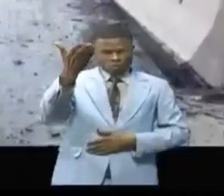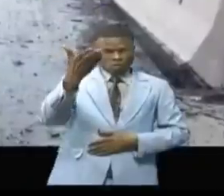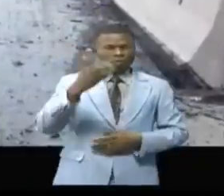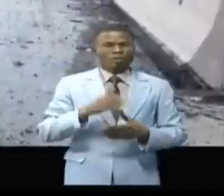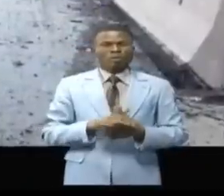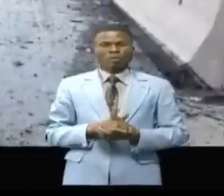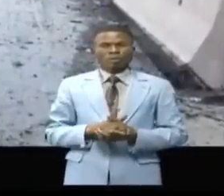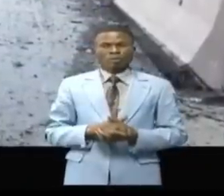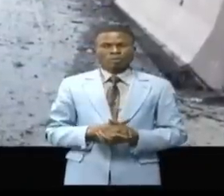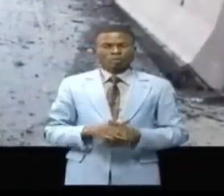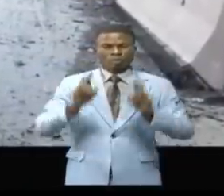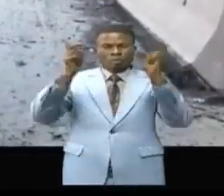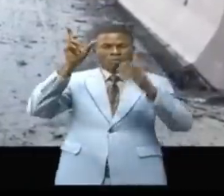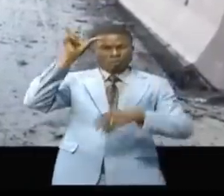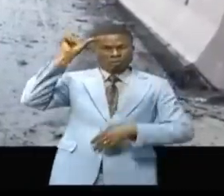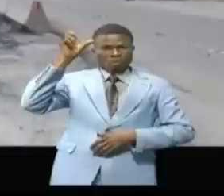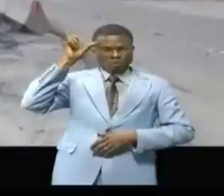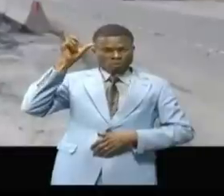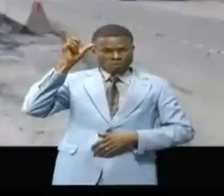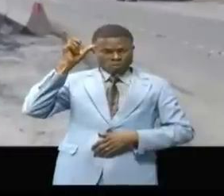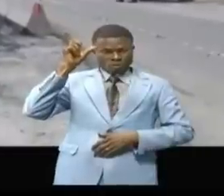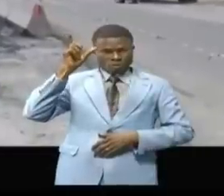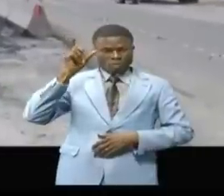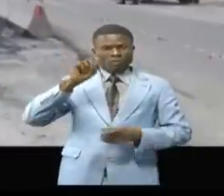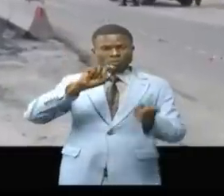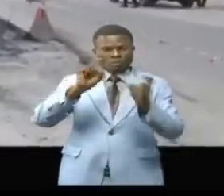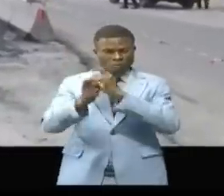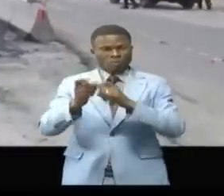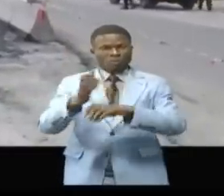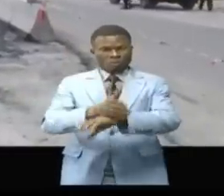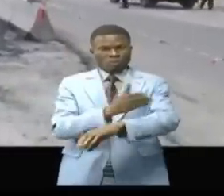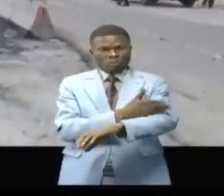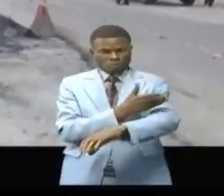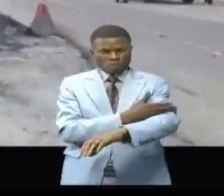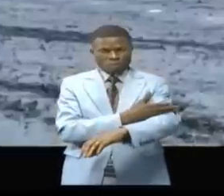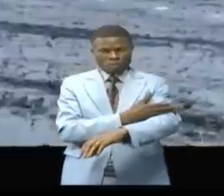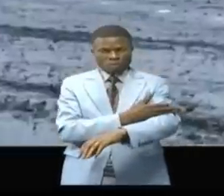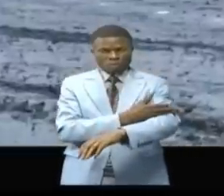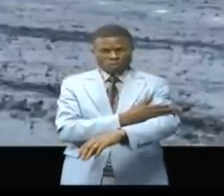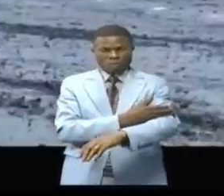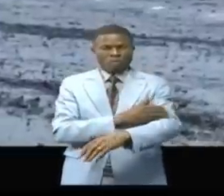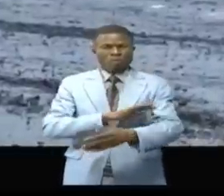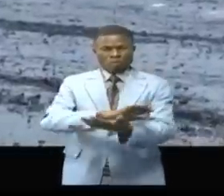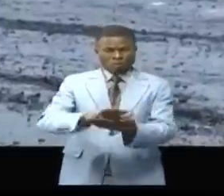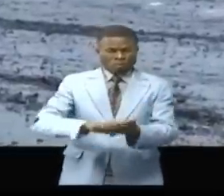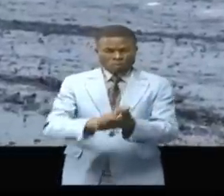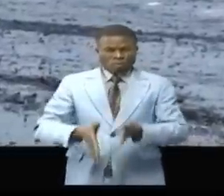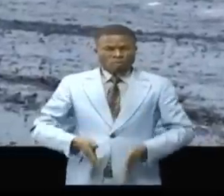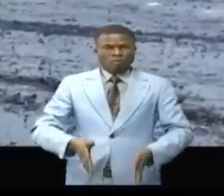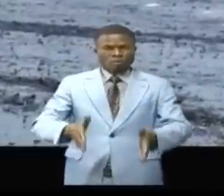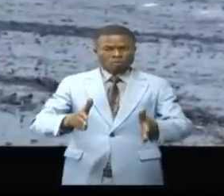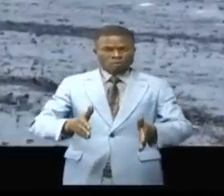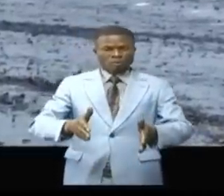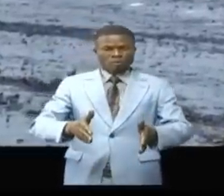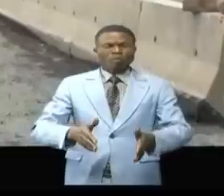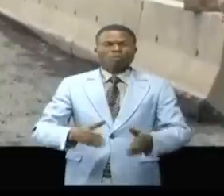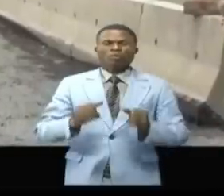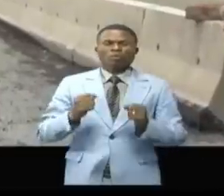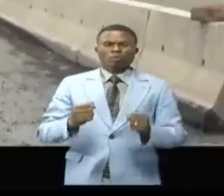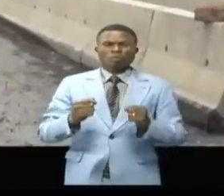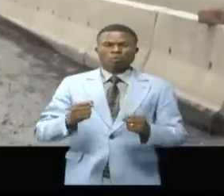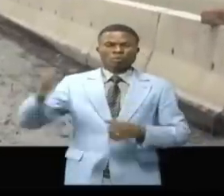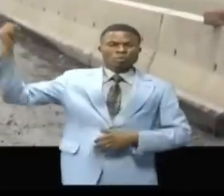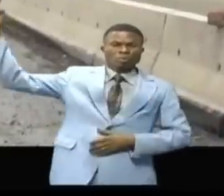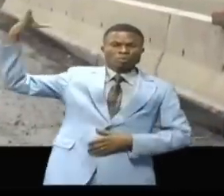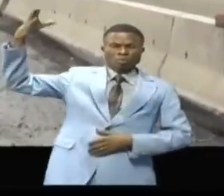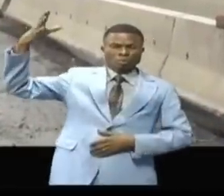La route Lubumbashi subit régulièrement des transformations. Un battant des deux bandes muni d'un séparateur avec lampadaire solaire au milieu